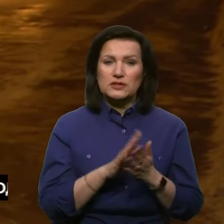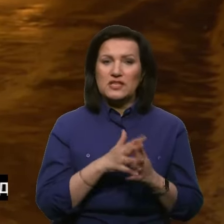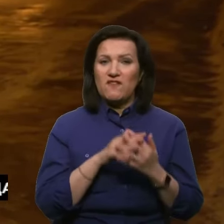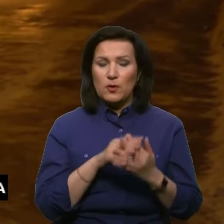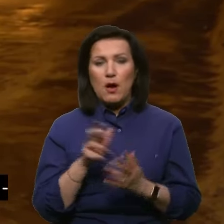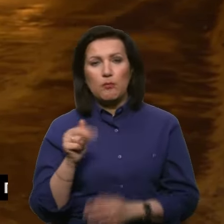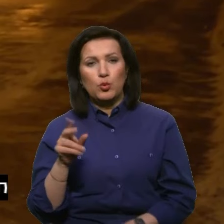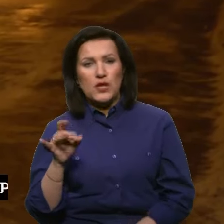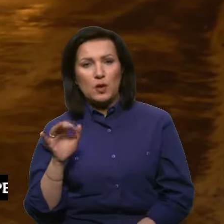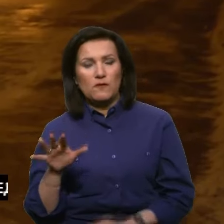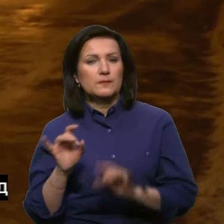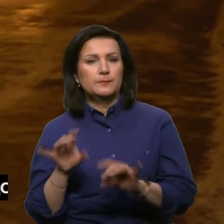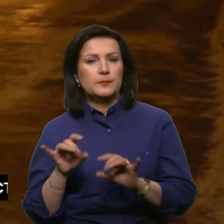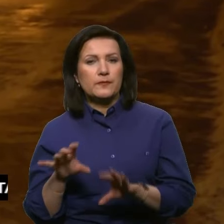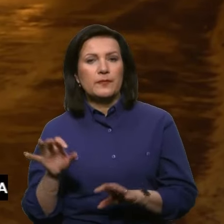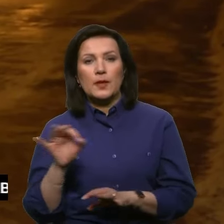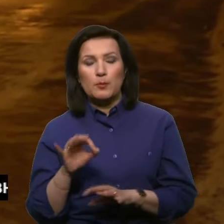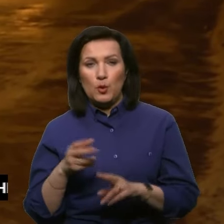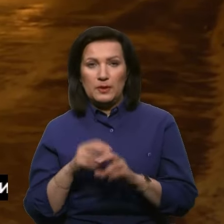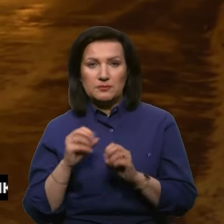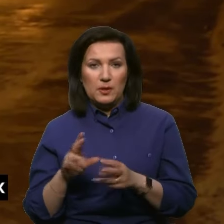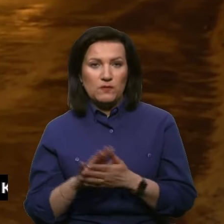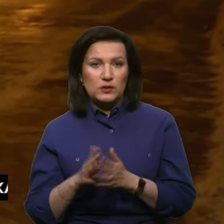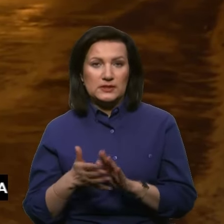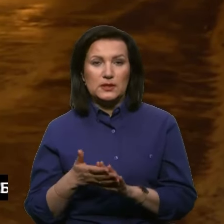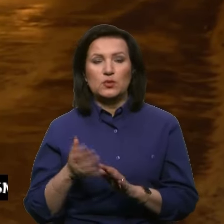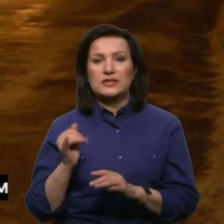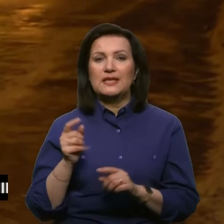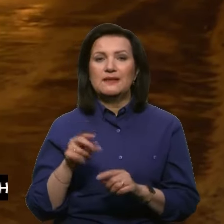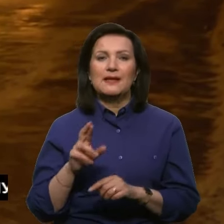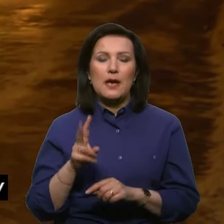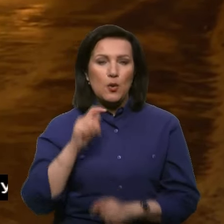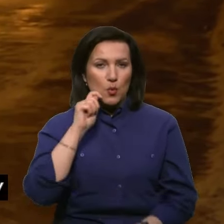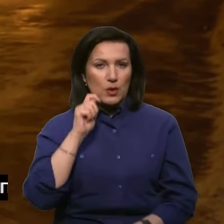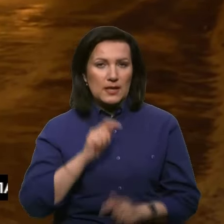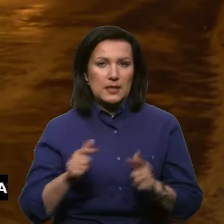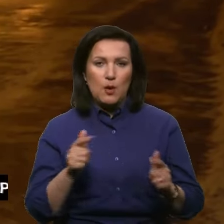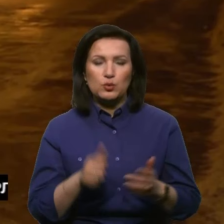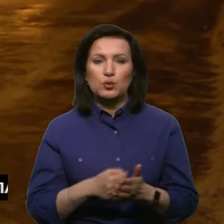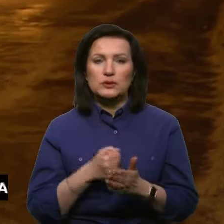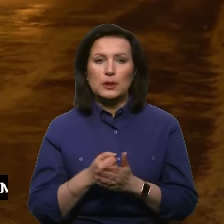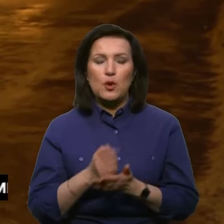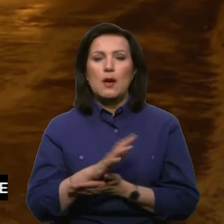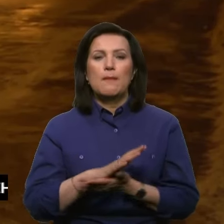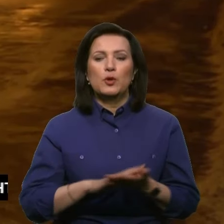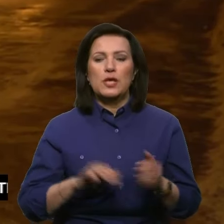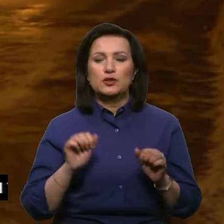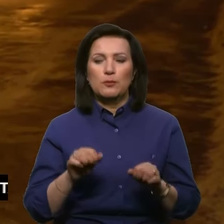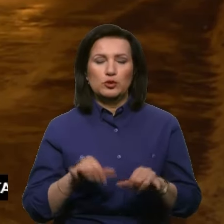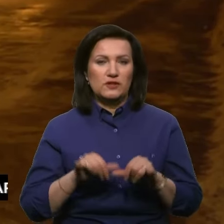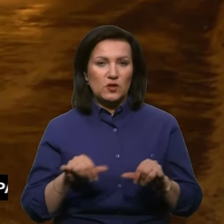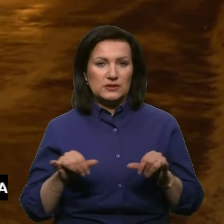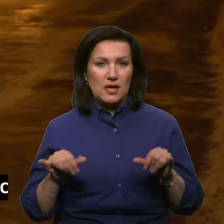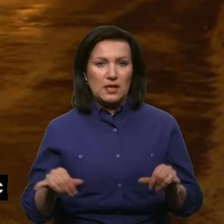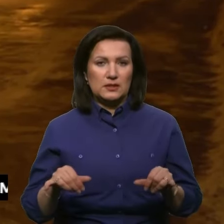а Буданов розповідав про безпекову ситуацію та те, як Україна готується до подальшої можливої